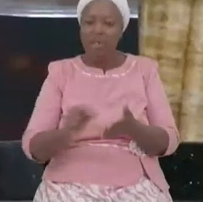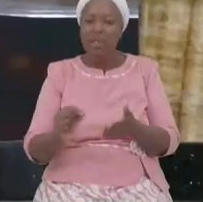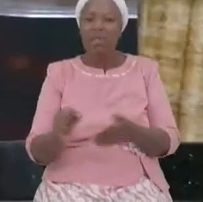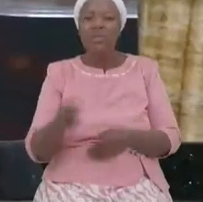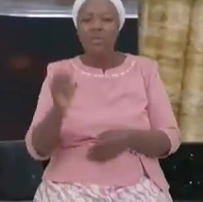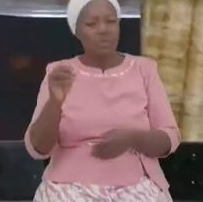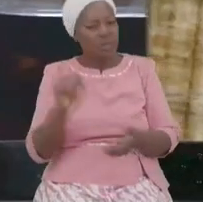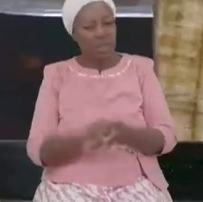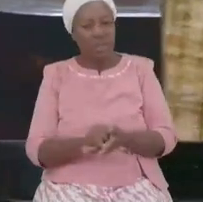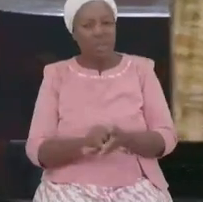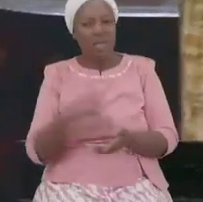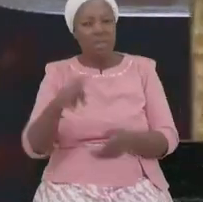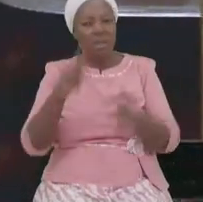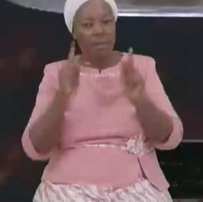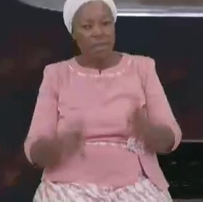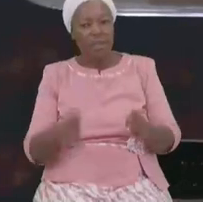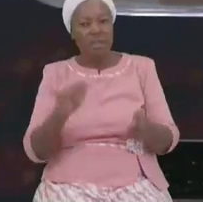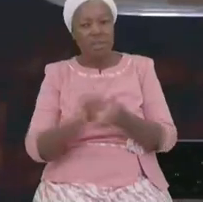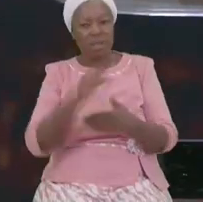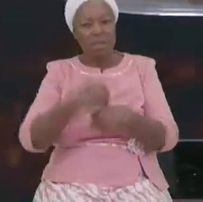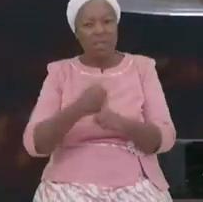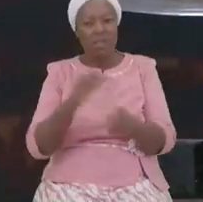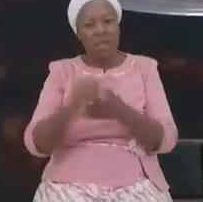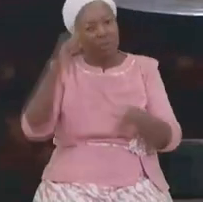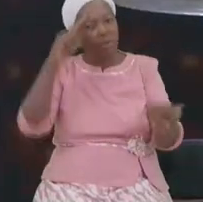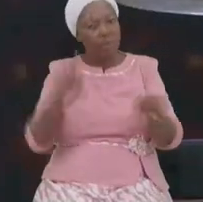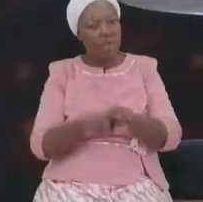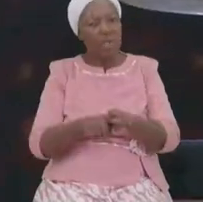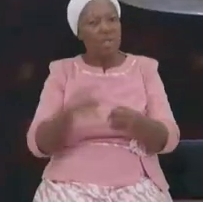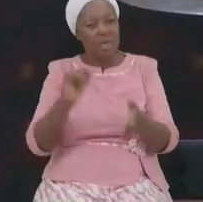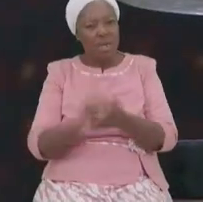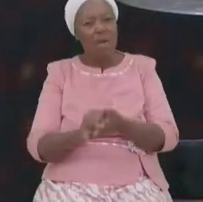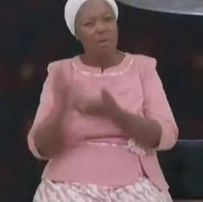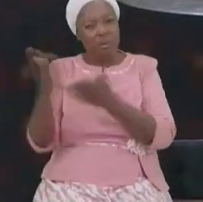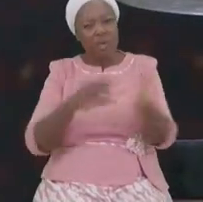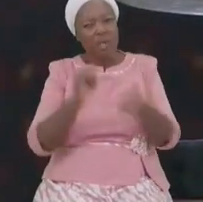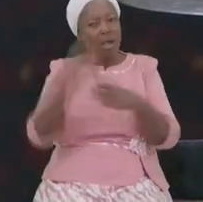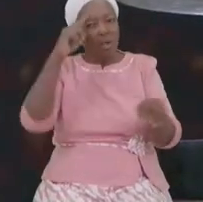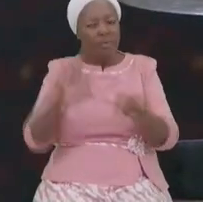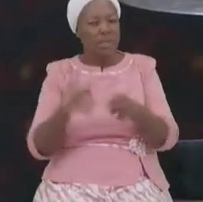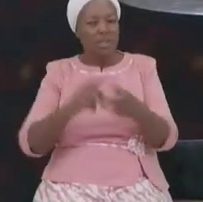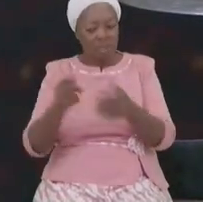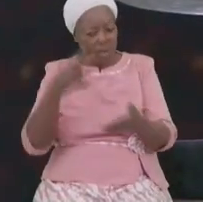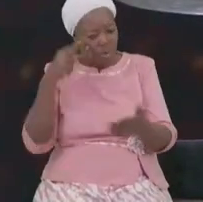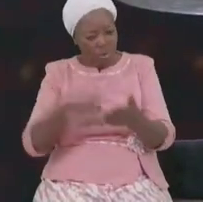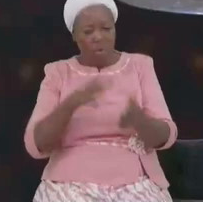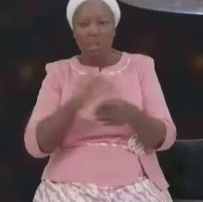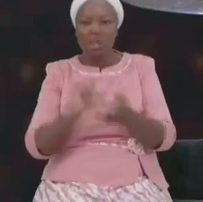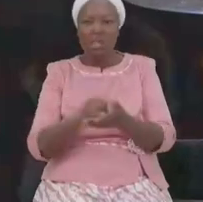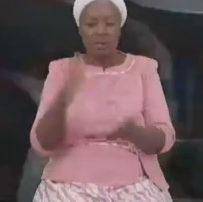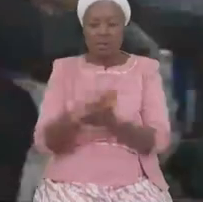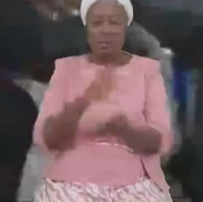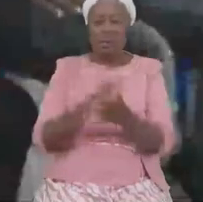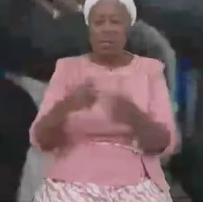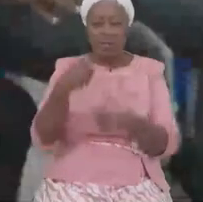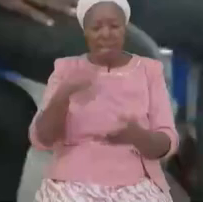que la personne qui fait l'alliance, qui initie l'alliance, peut donc voir le document et dire, voici ce que